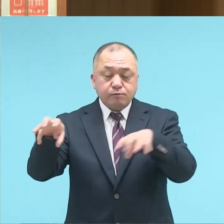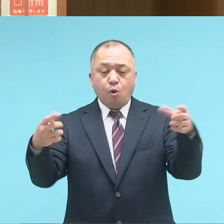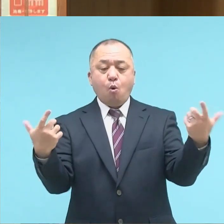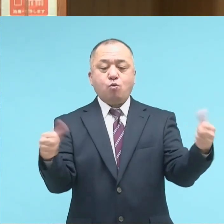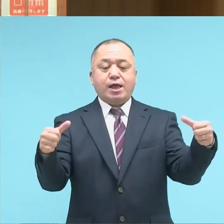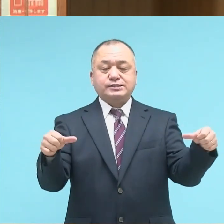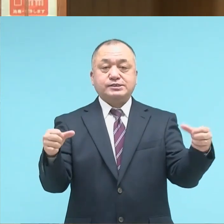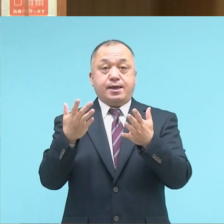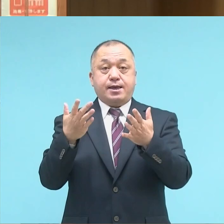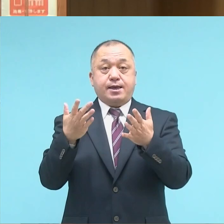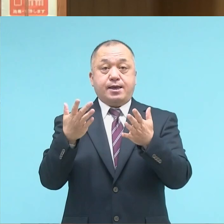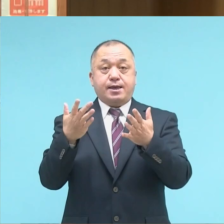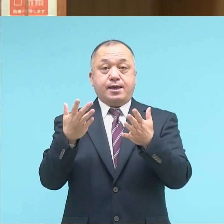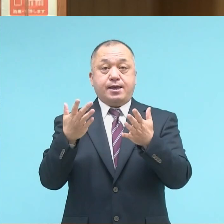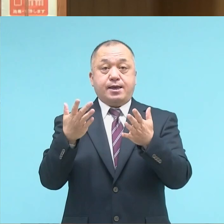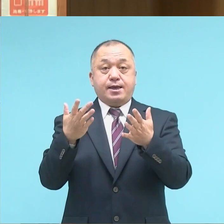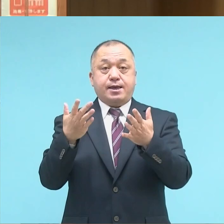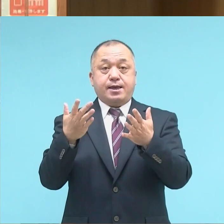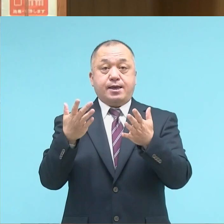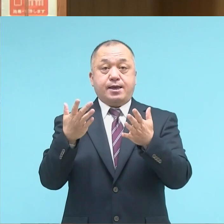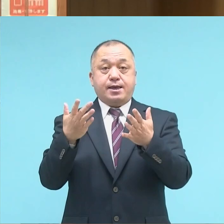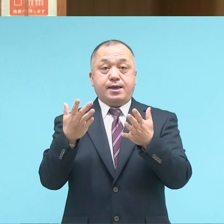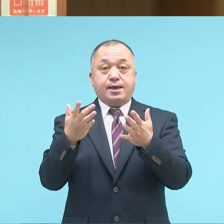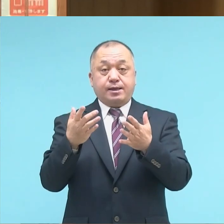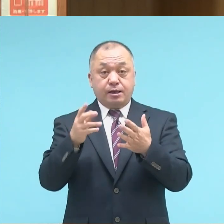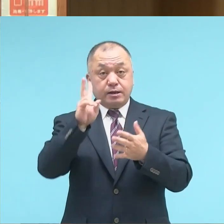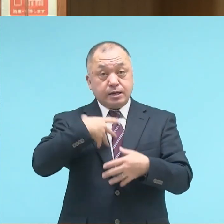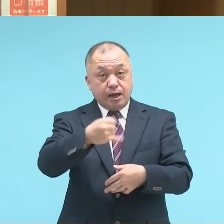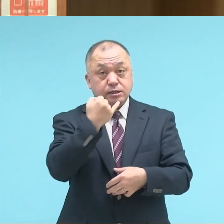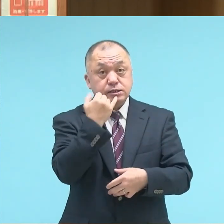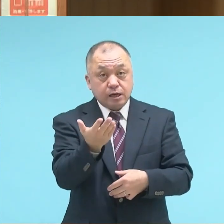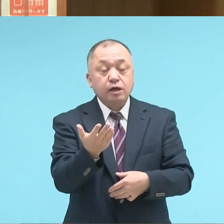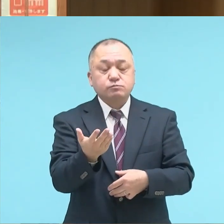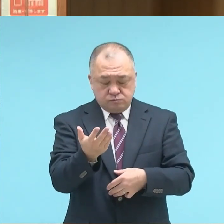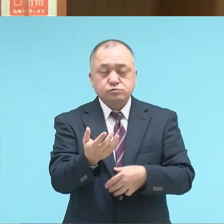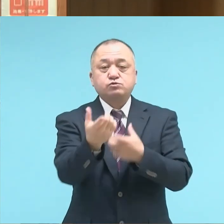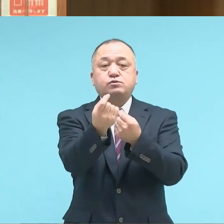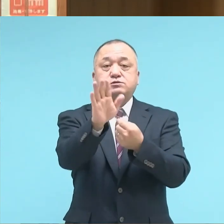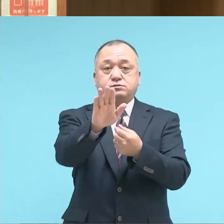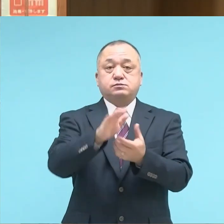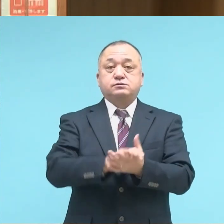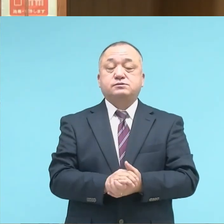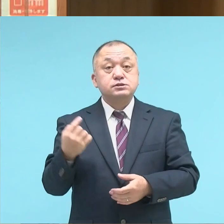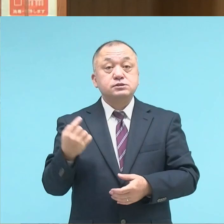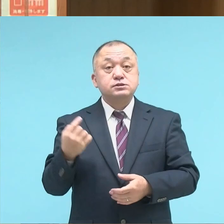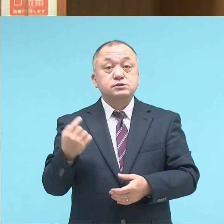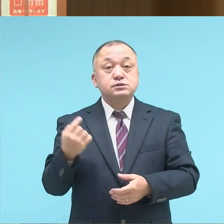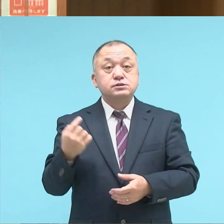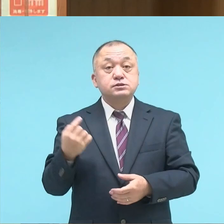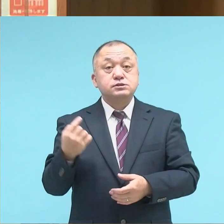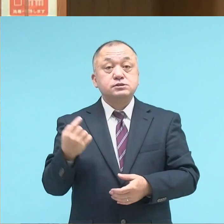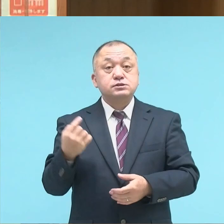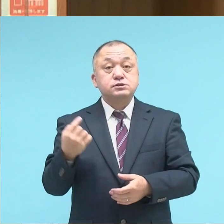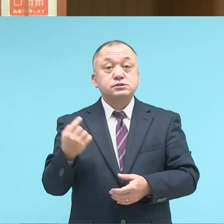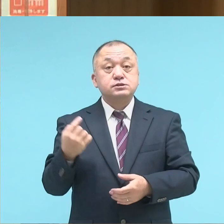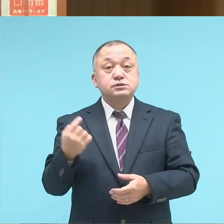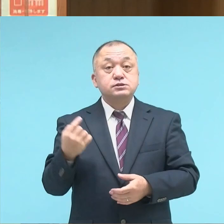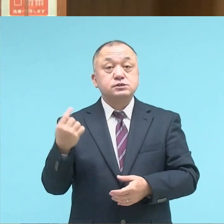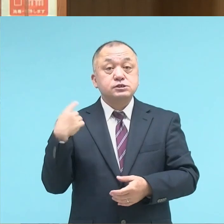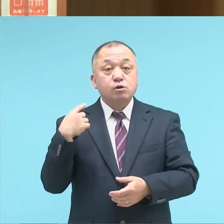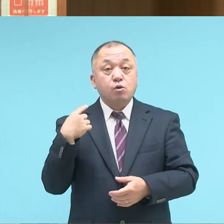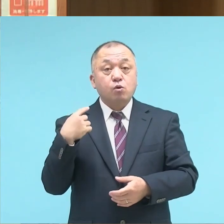思ってますね。 と、いう理解でいいんですよ。 はい、 わかりました。それとですね、昨日の知